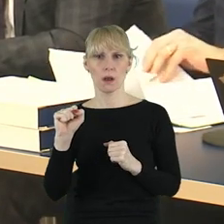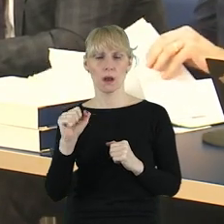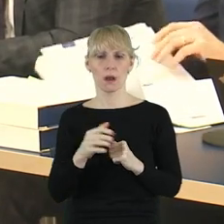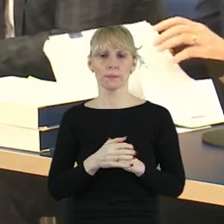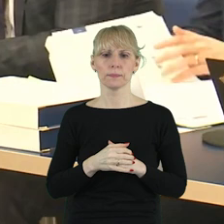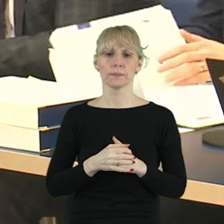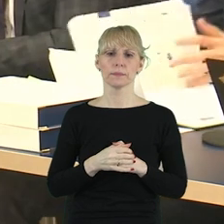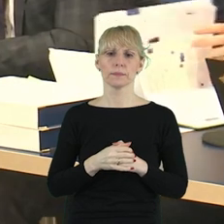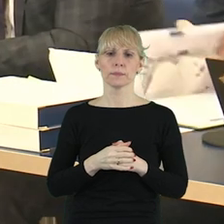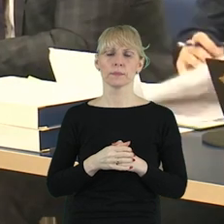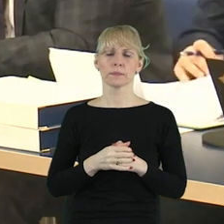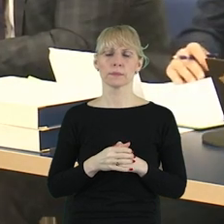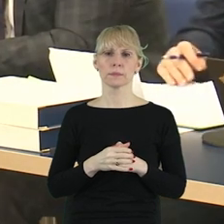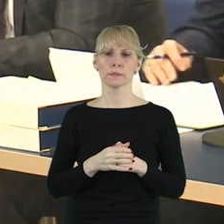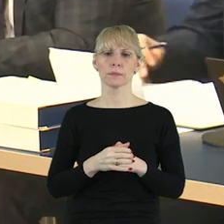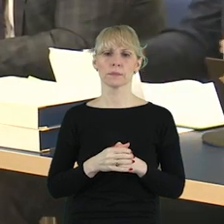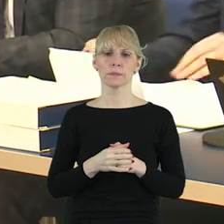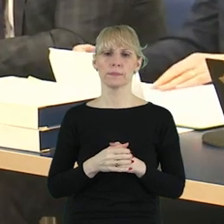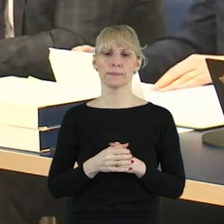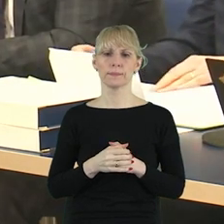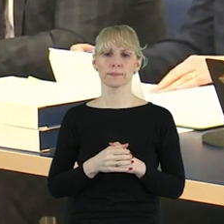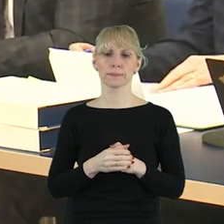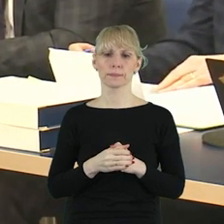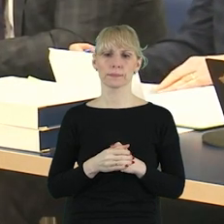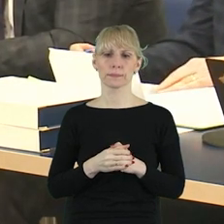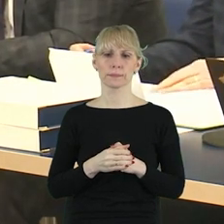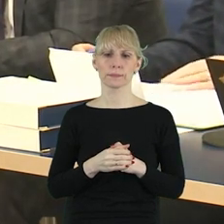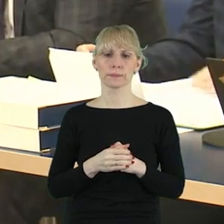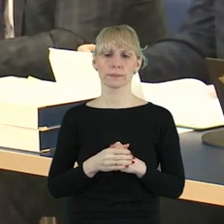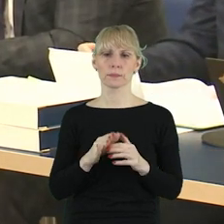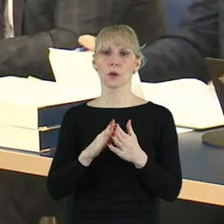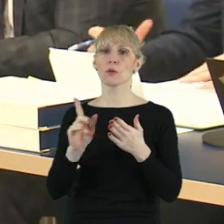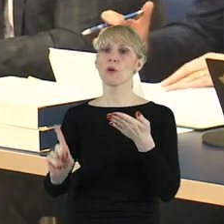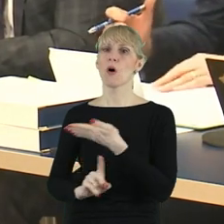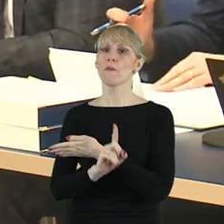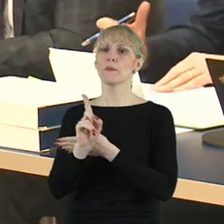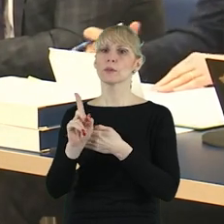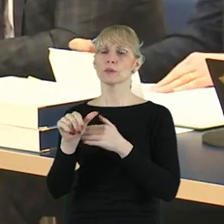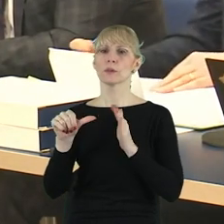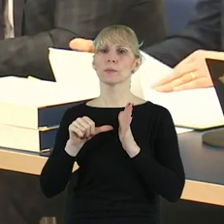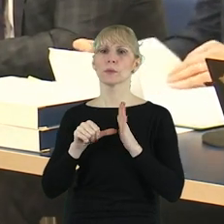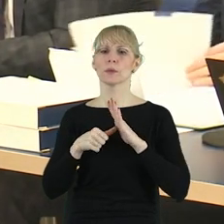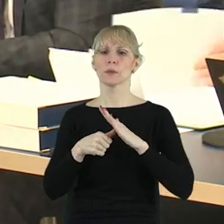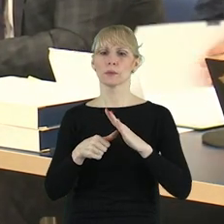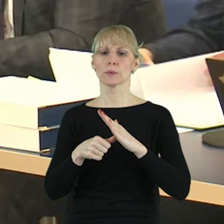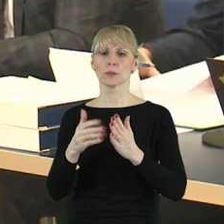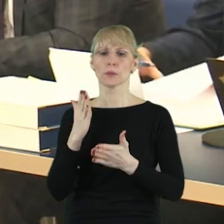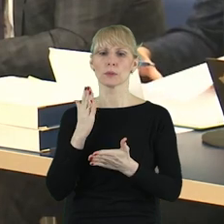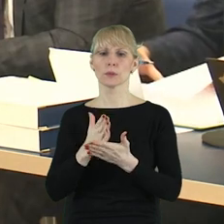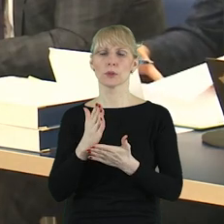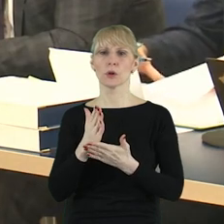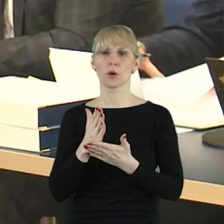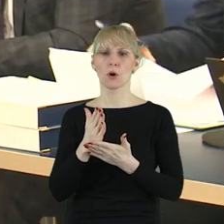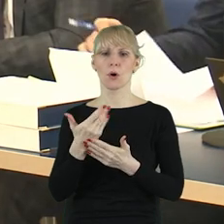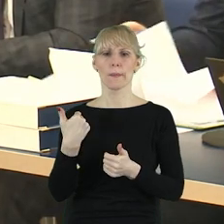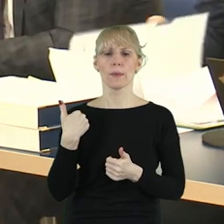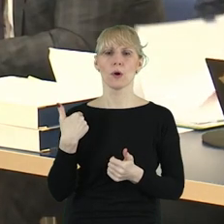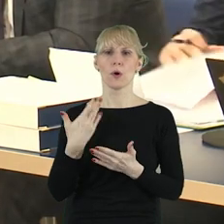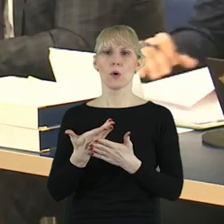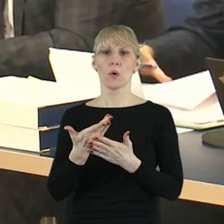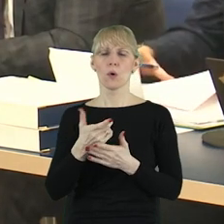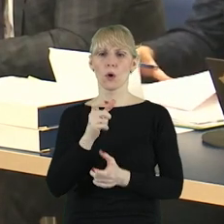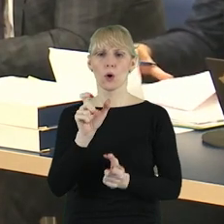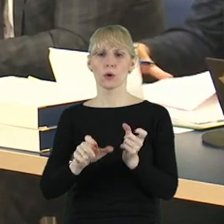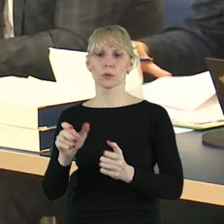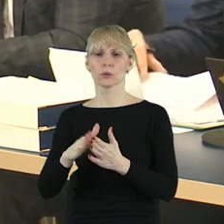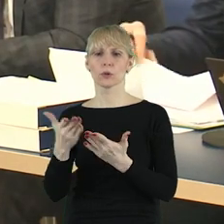do wystąpień pani przewodnicząca dopuszczała tylko i wyłącznie osoby, którym przysługuje prawo czynnego udziału w